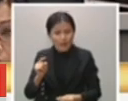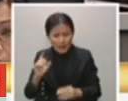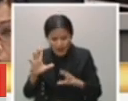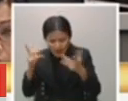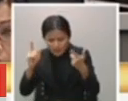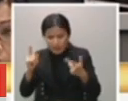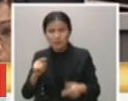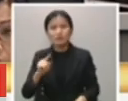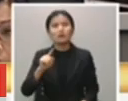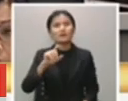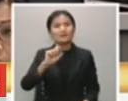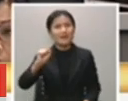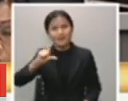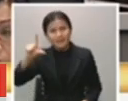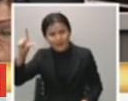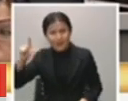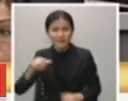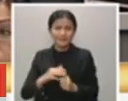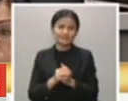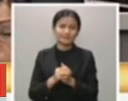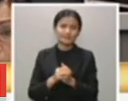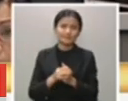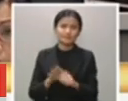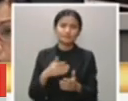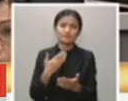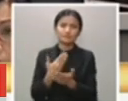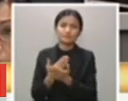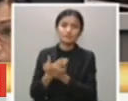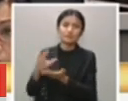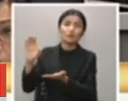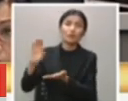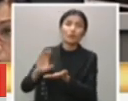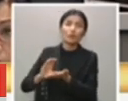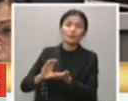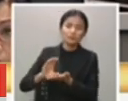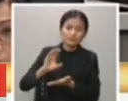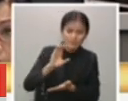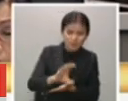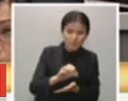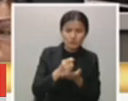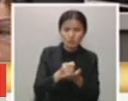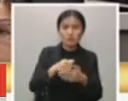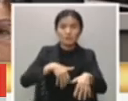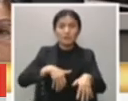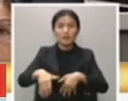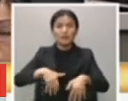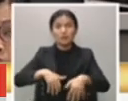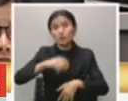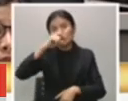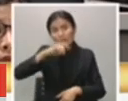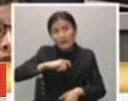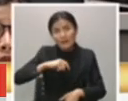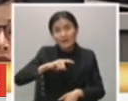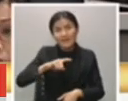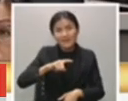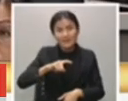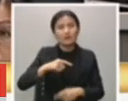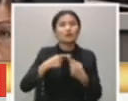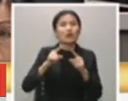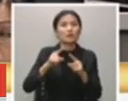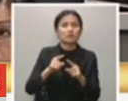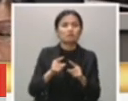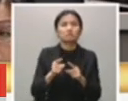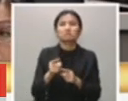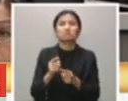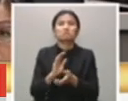นอกจากนั้นก็มีเม็ดเงินที่ผ่านงบประมาณแทนที่จะมาใช้กับพี่น้องประชาชนคนไทยเอาไปจัดซื้ออาวุธในต่างประเทศก็ไหลออก